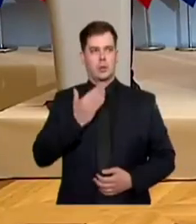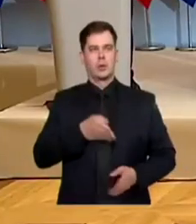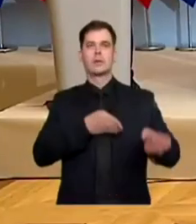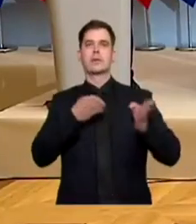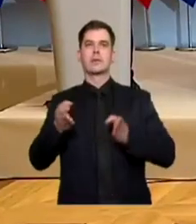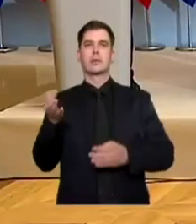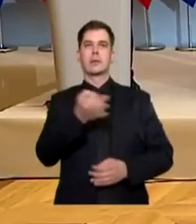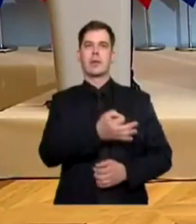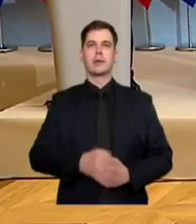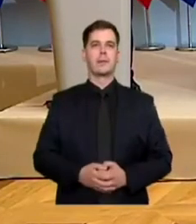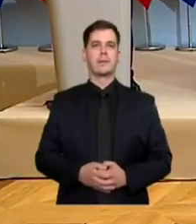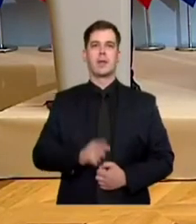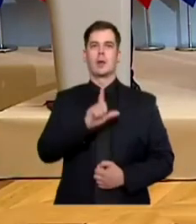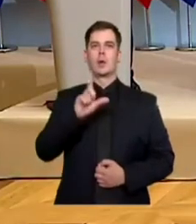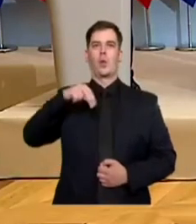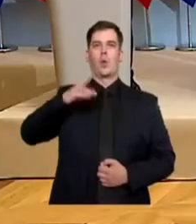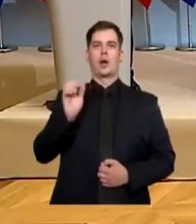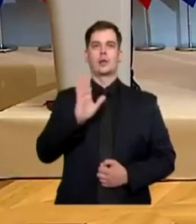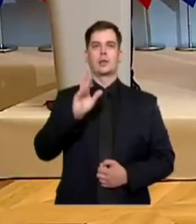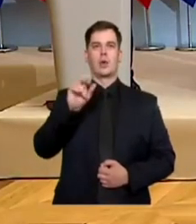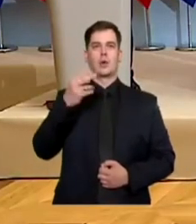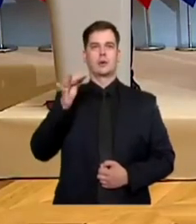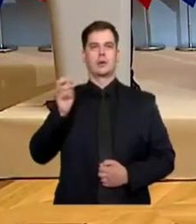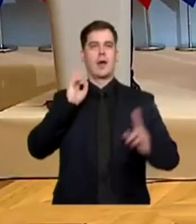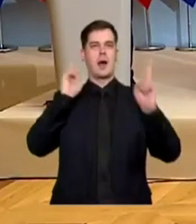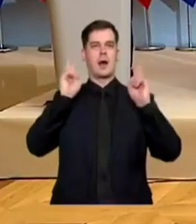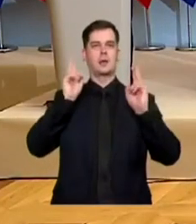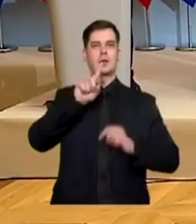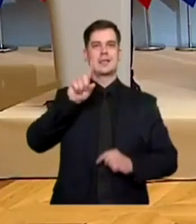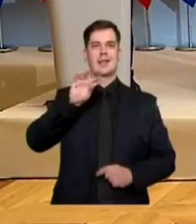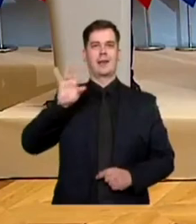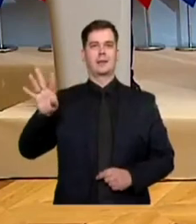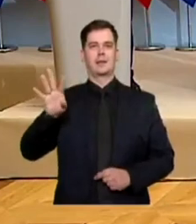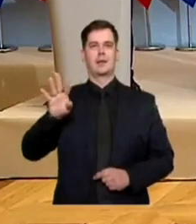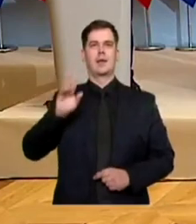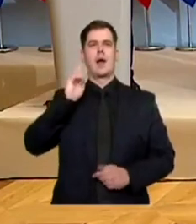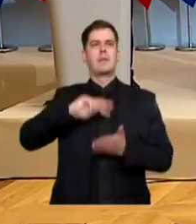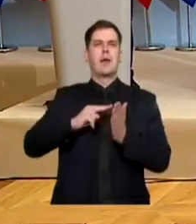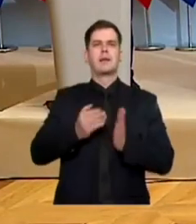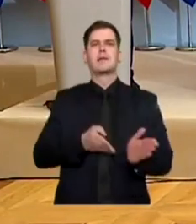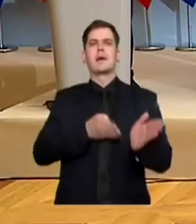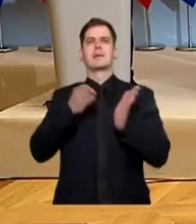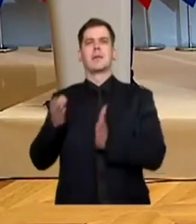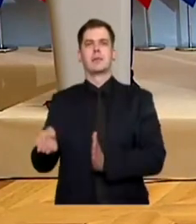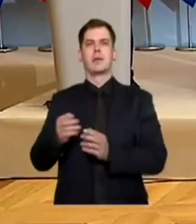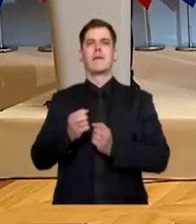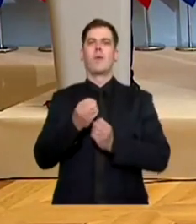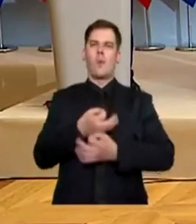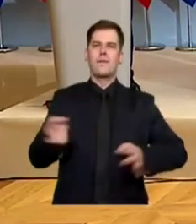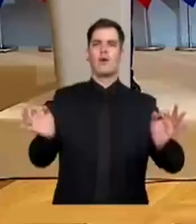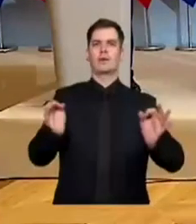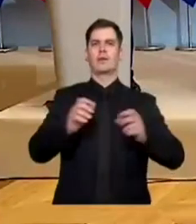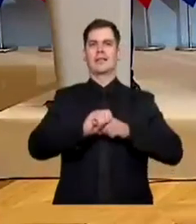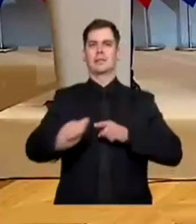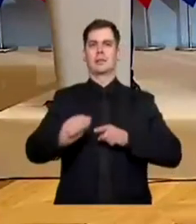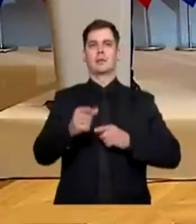pytanie. Łukasz Konarski, Radio Z. Jaki jest plan dalszego odmrażania gospodarki? Kiedy nastąpi